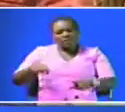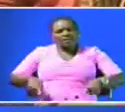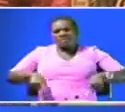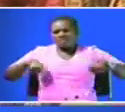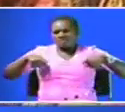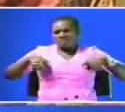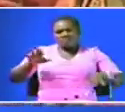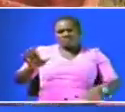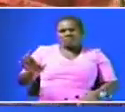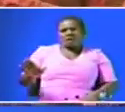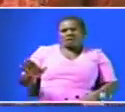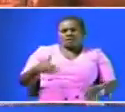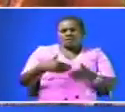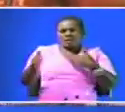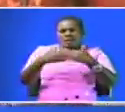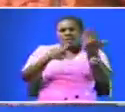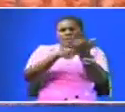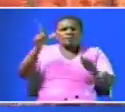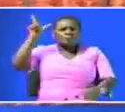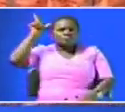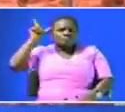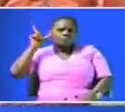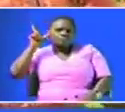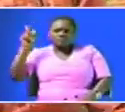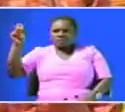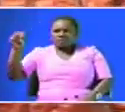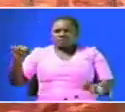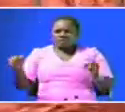life. Elvis Kusgei, KTN News, Tambach area.